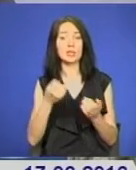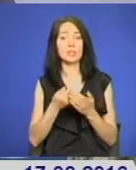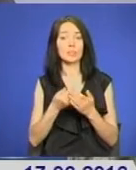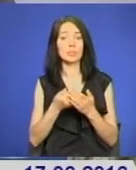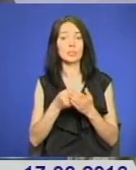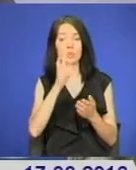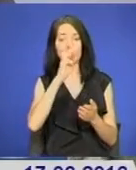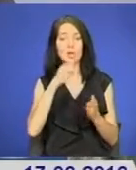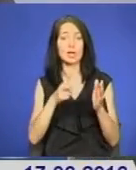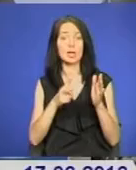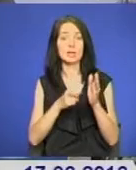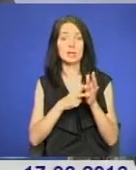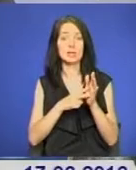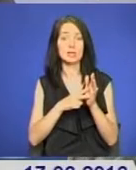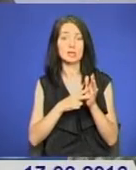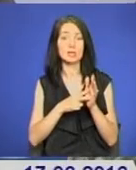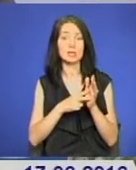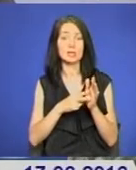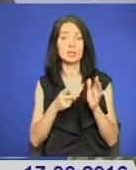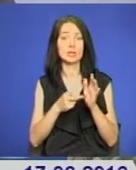200 гривень. Ну, відповідно, від